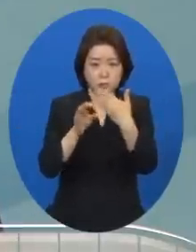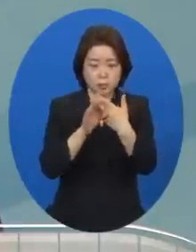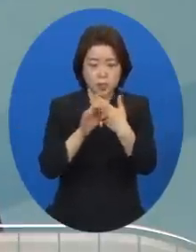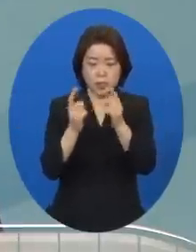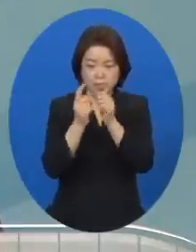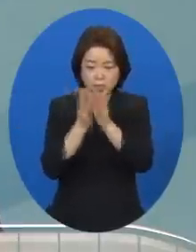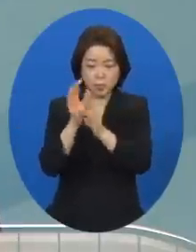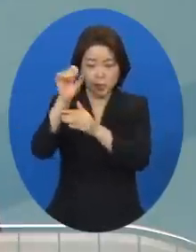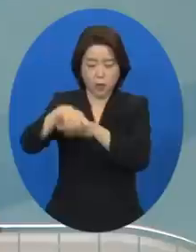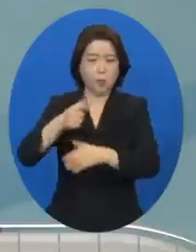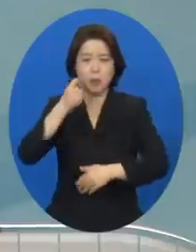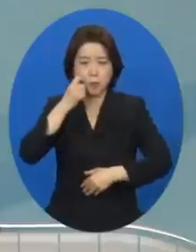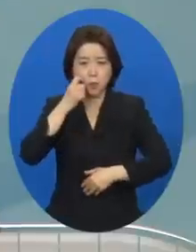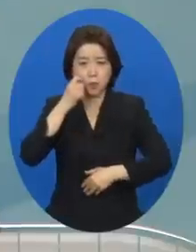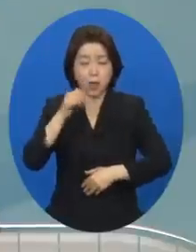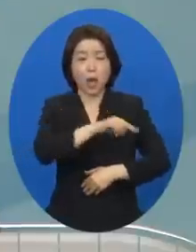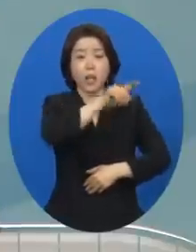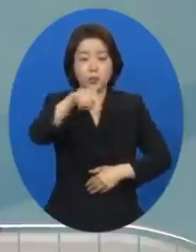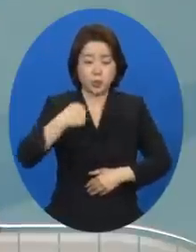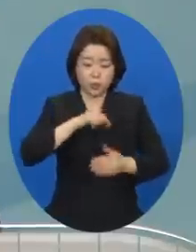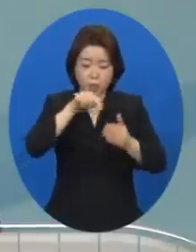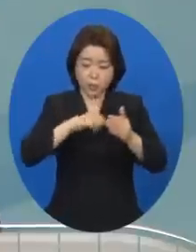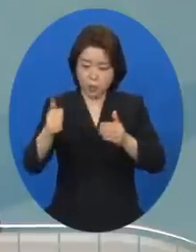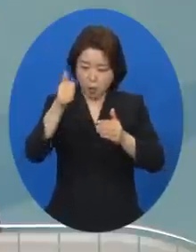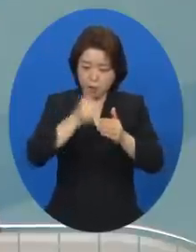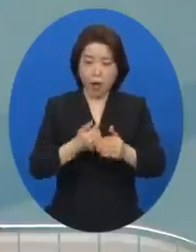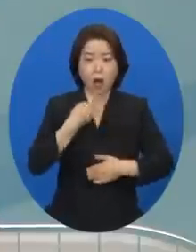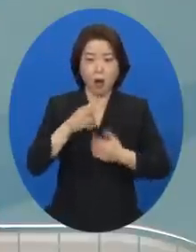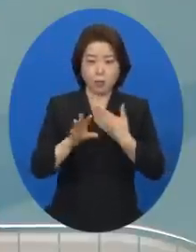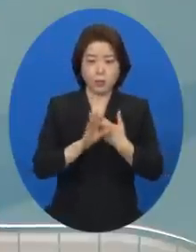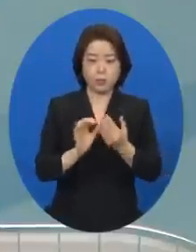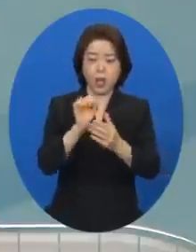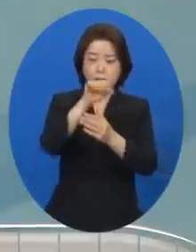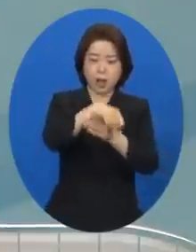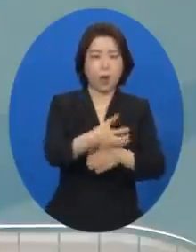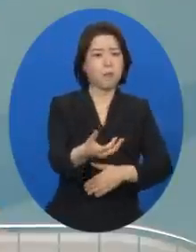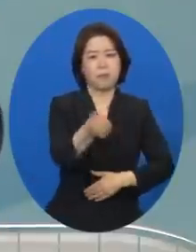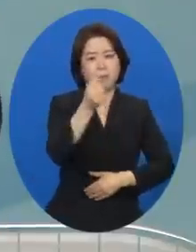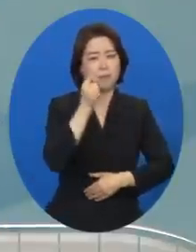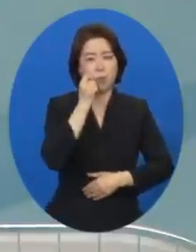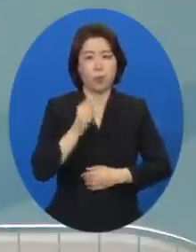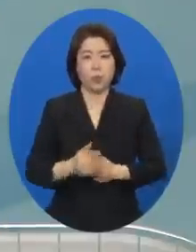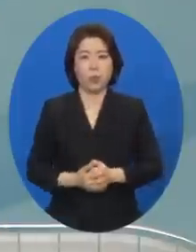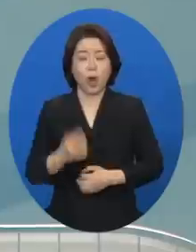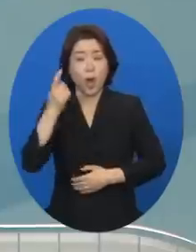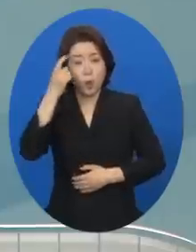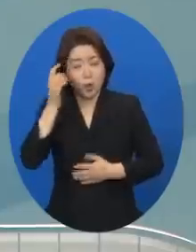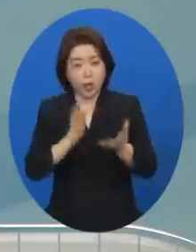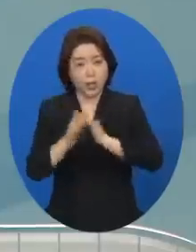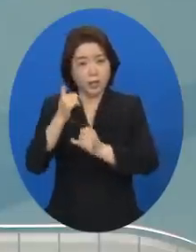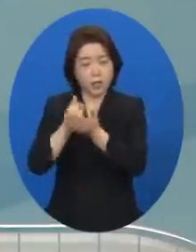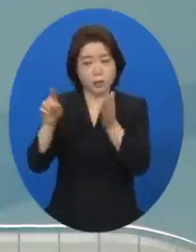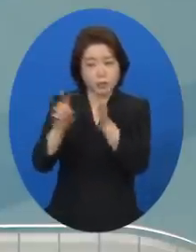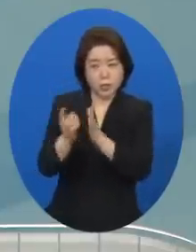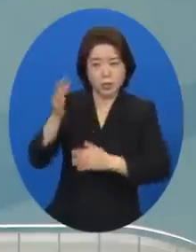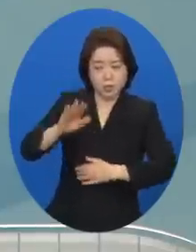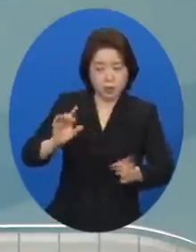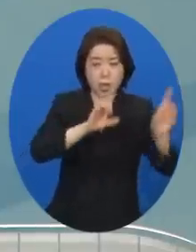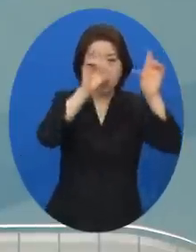너희도 내 안에 머물러 있지 아니하면 열매를 맺을 수 없다 왜 예수를 믿고 또 삶의 변화가